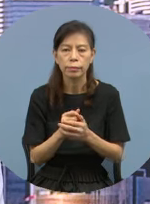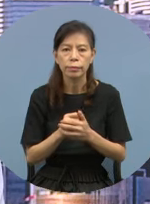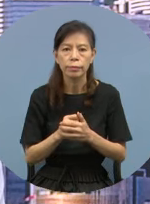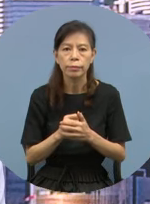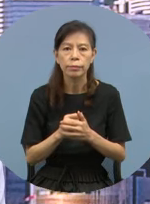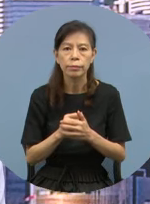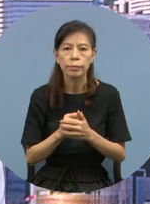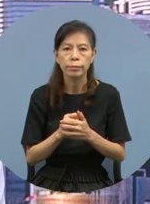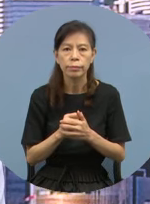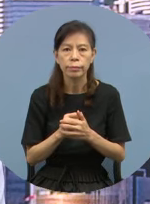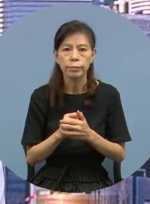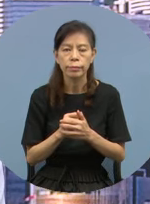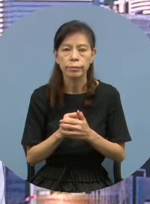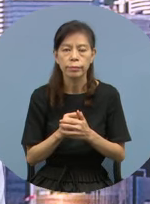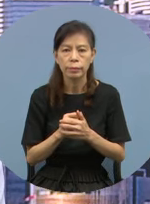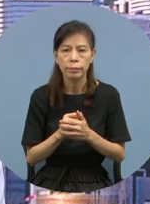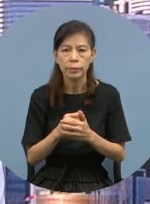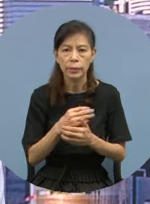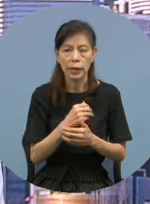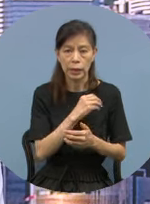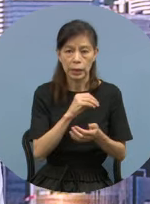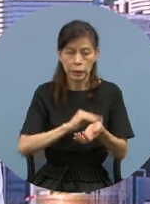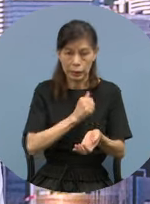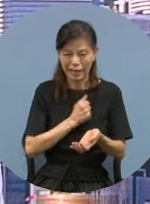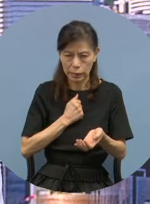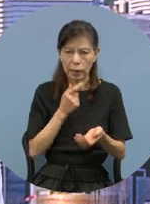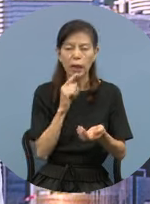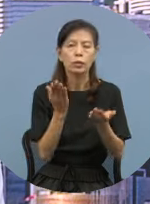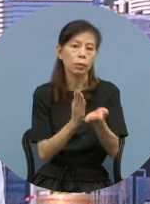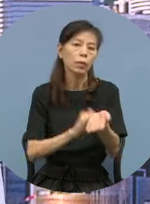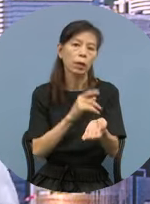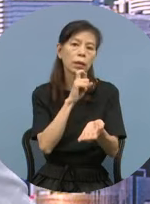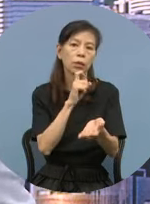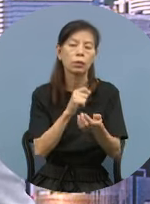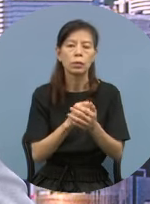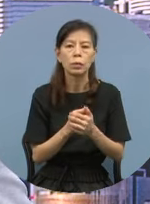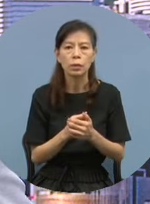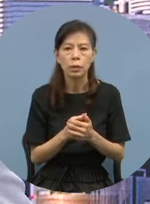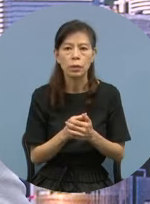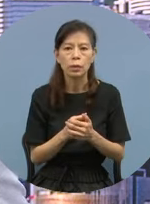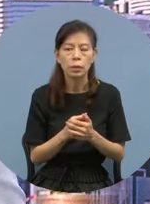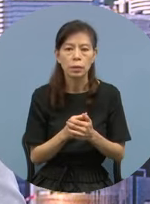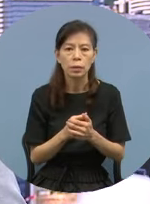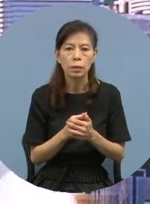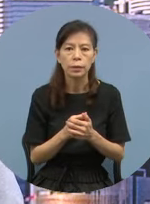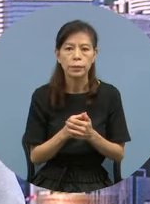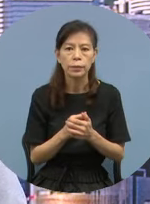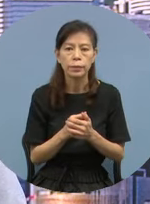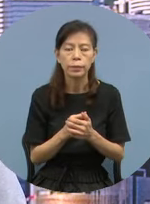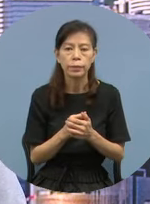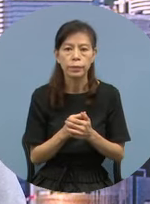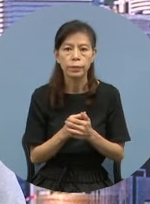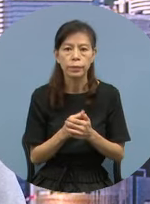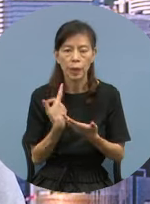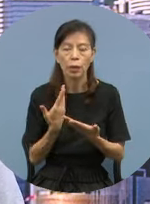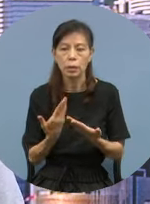工人啦。咁嗰個醫生咧都係初步確診嘅個案嚟嘅。咁變咗咧嗰個我哋